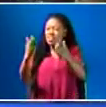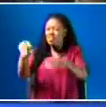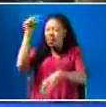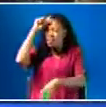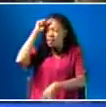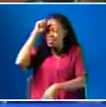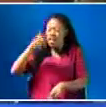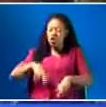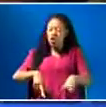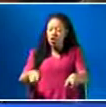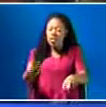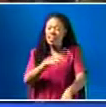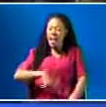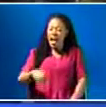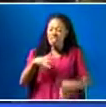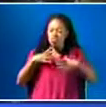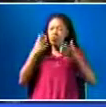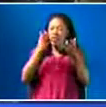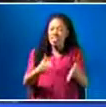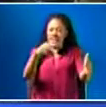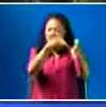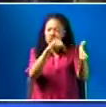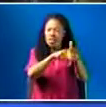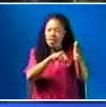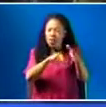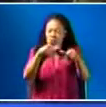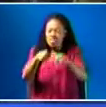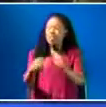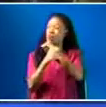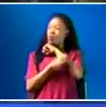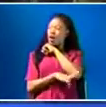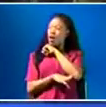serikali barabara ikatwe, na sisi watu wa hapa Kitui Township wawache maskini.